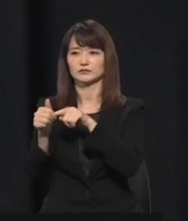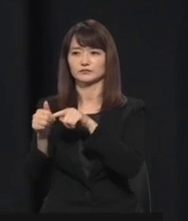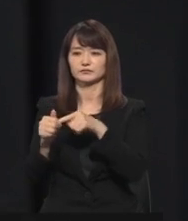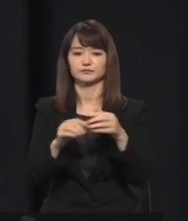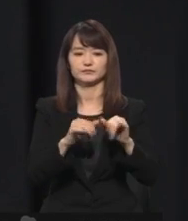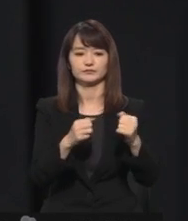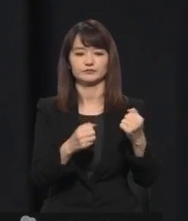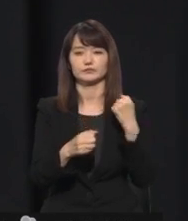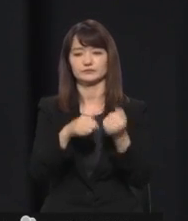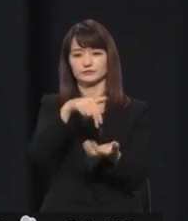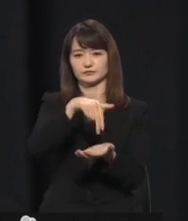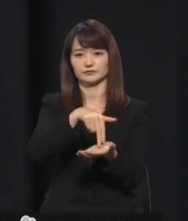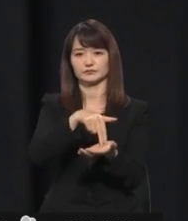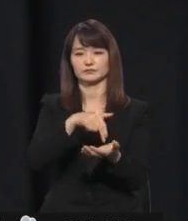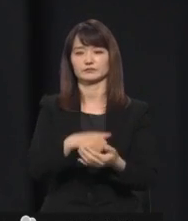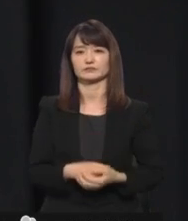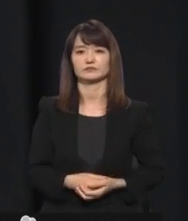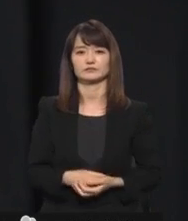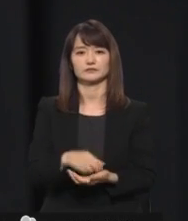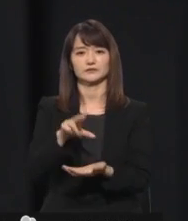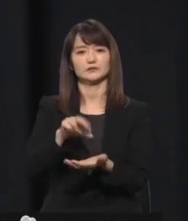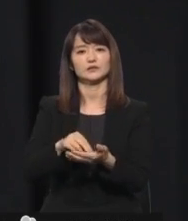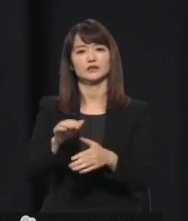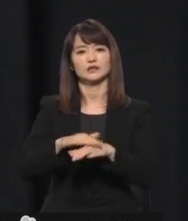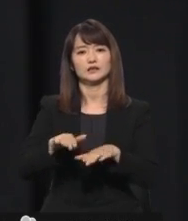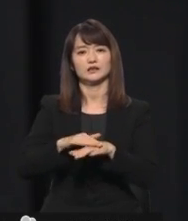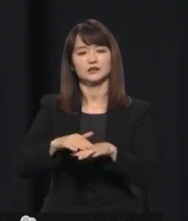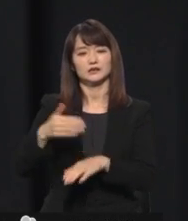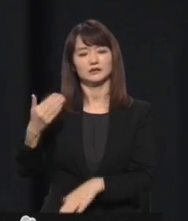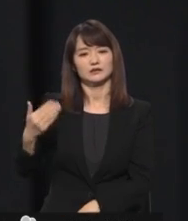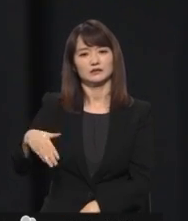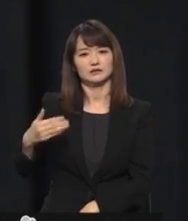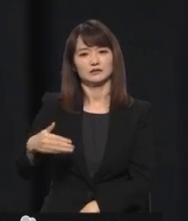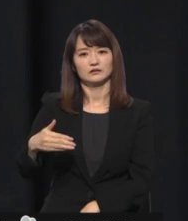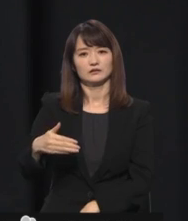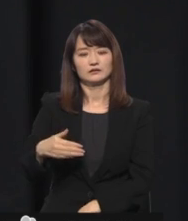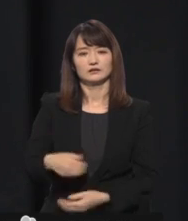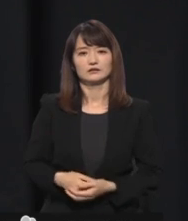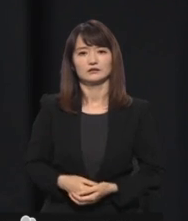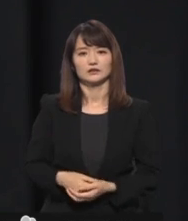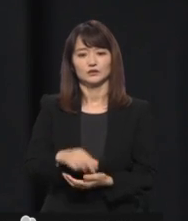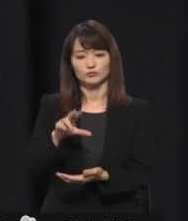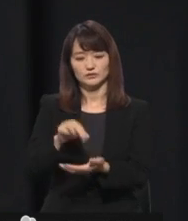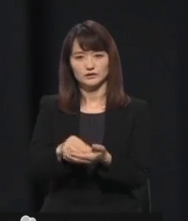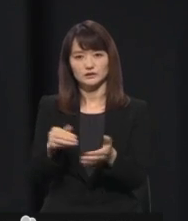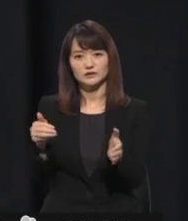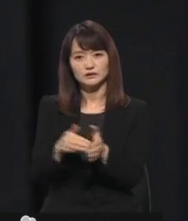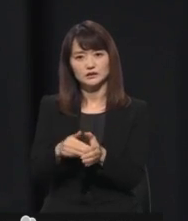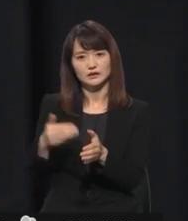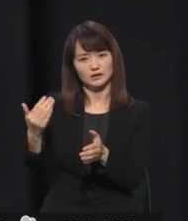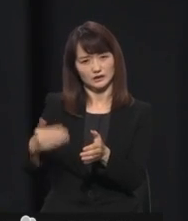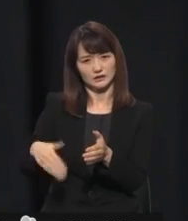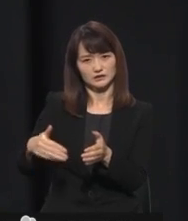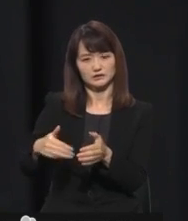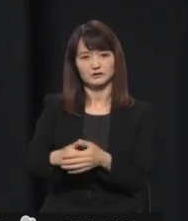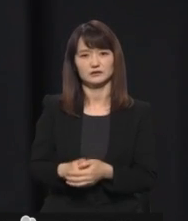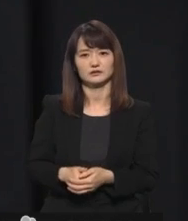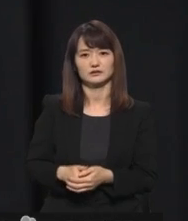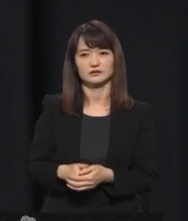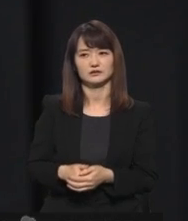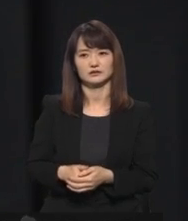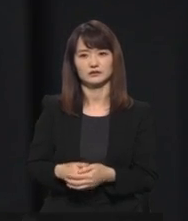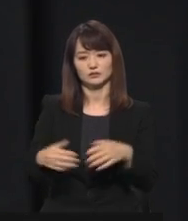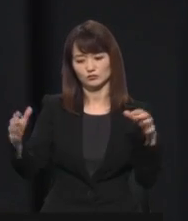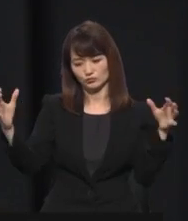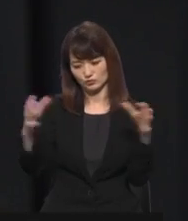국민의 입장에서 보기에 이 문제가 해결이 안되고 이끈 나 끝날때까지 끝난게 아닌 이런 상황이 져 연찬회를 좀비 빠르게